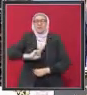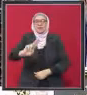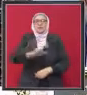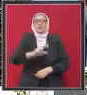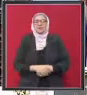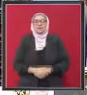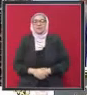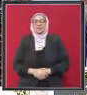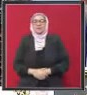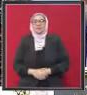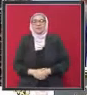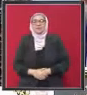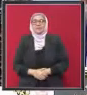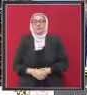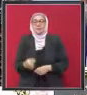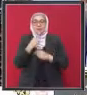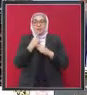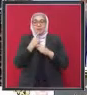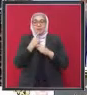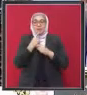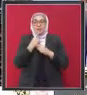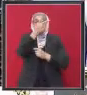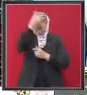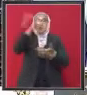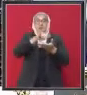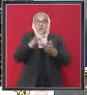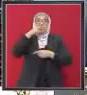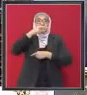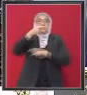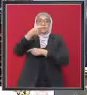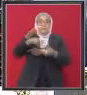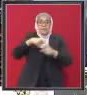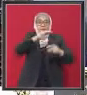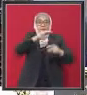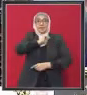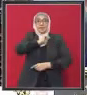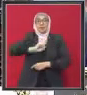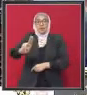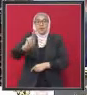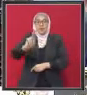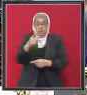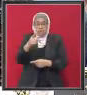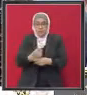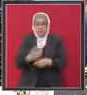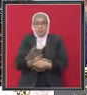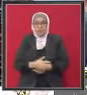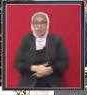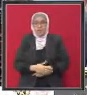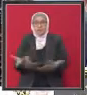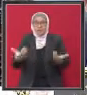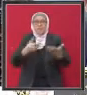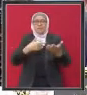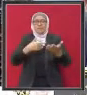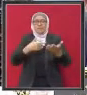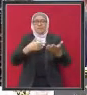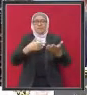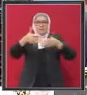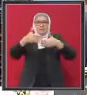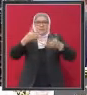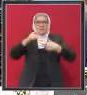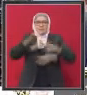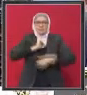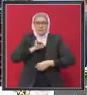dan untuk jawab. Okay, saya kerana Menteri, tidak kerana itu yang disebutkan oleh Menteri Agama. Itulah saya kalau biar